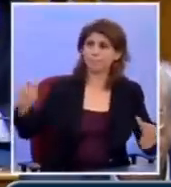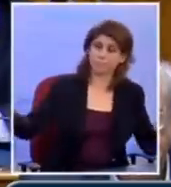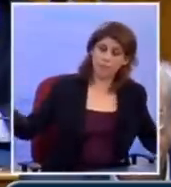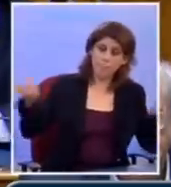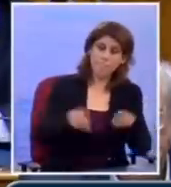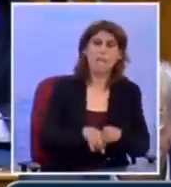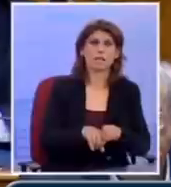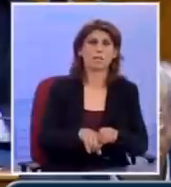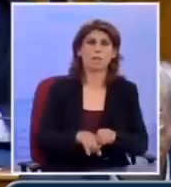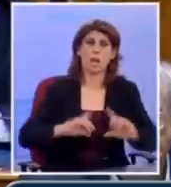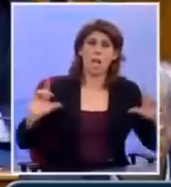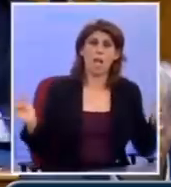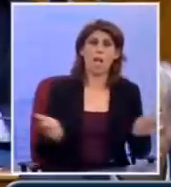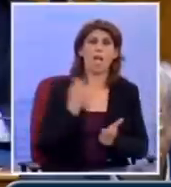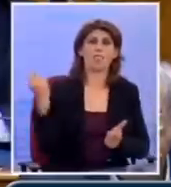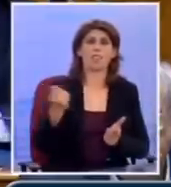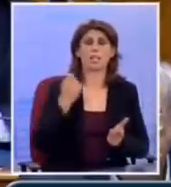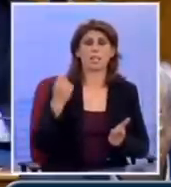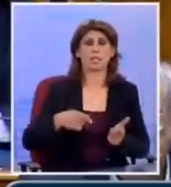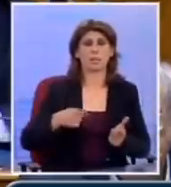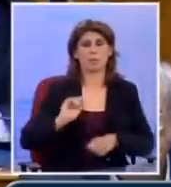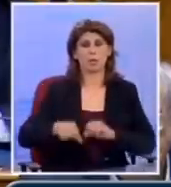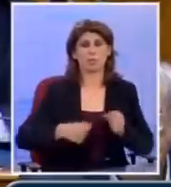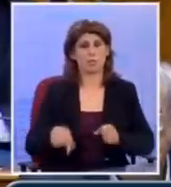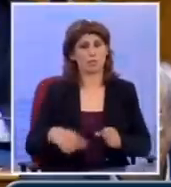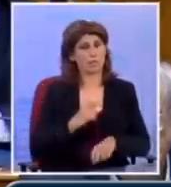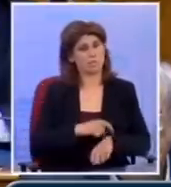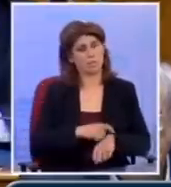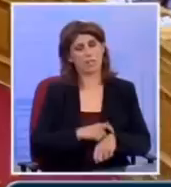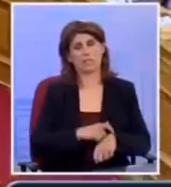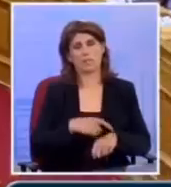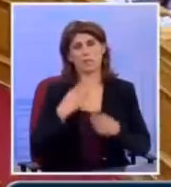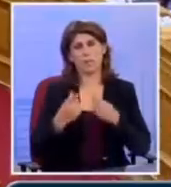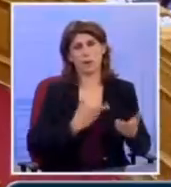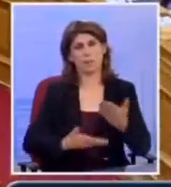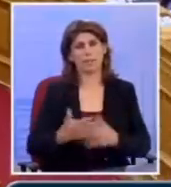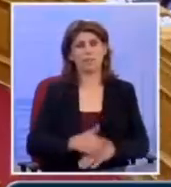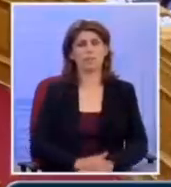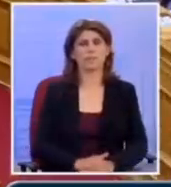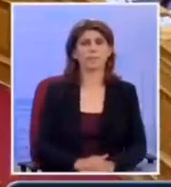ταυτιστείτε με την εθνική προσπάθεια που κάνει η κυβέρνηση τούτη την κρίσιμη ώρα στις διαπραγματεύσεις.